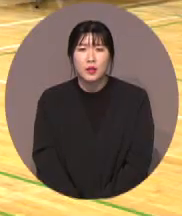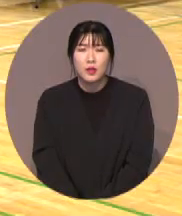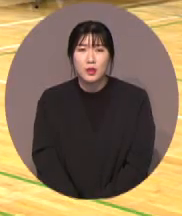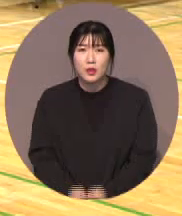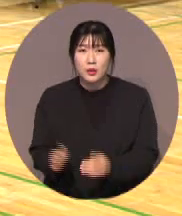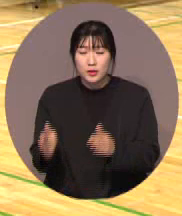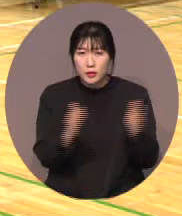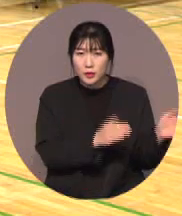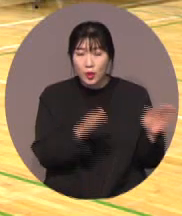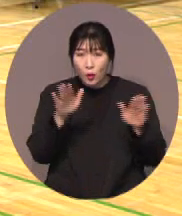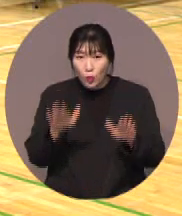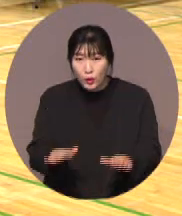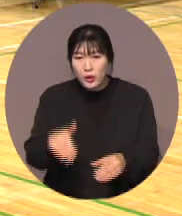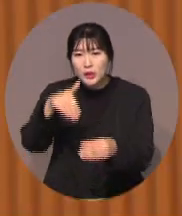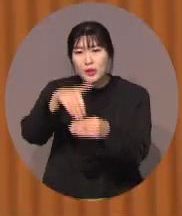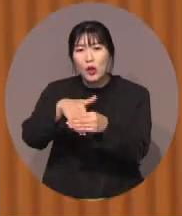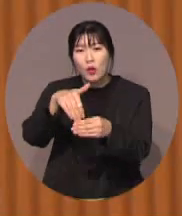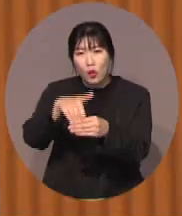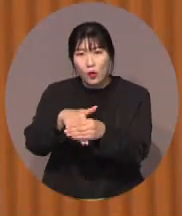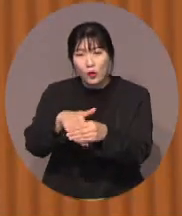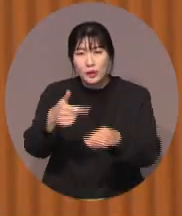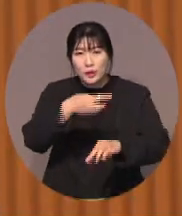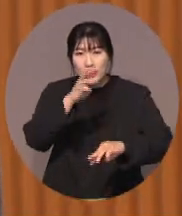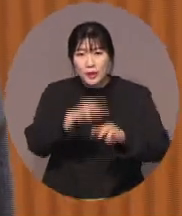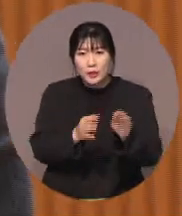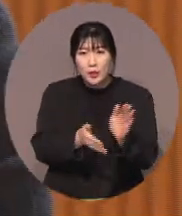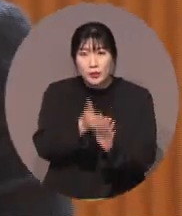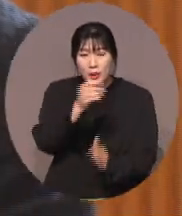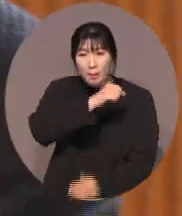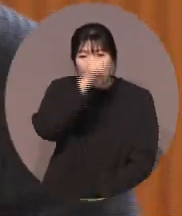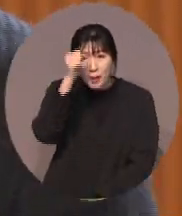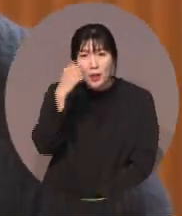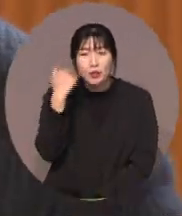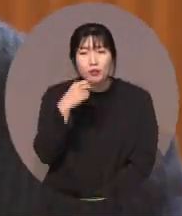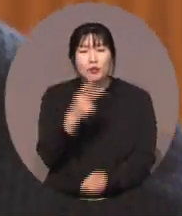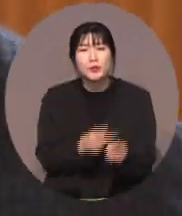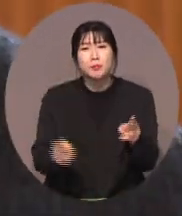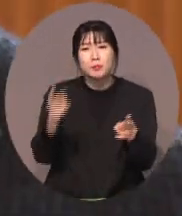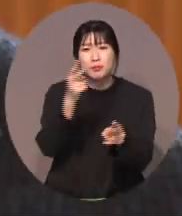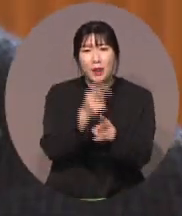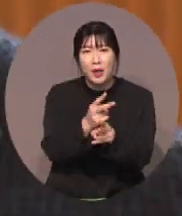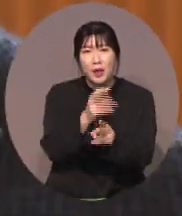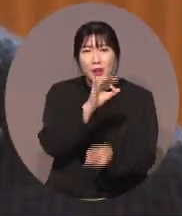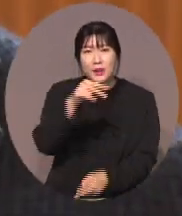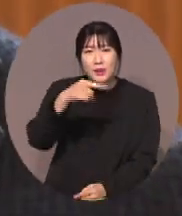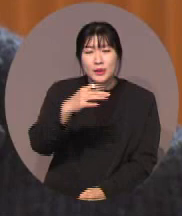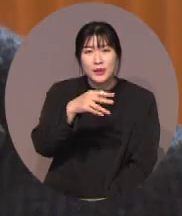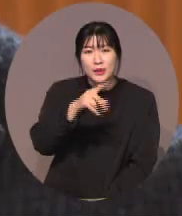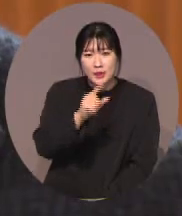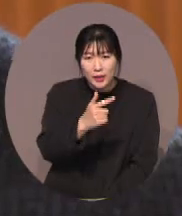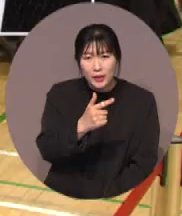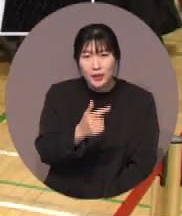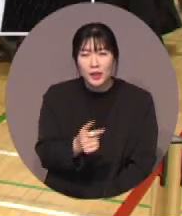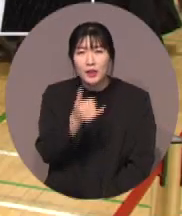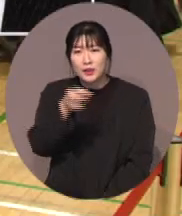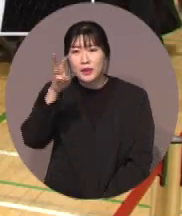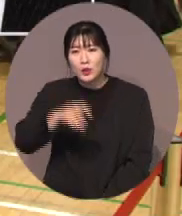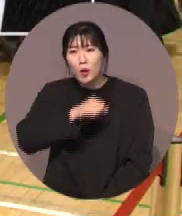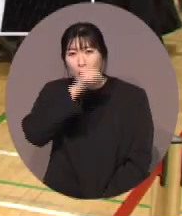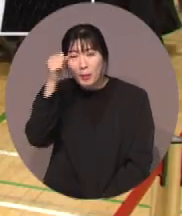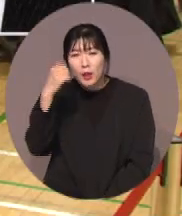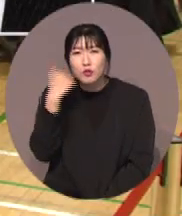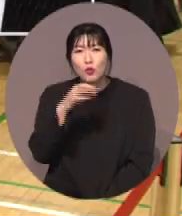한편 오늘 치러진 광역단체 체육회장 선거에선 이승찬 대전시 체육회장이 재선에 성공했고